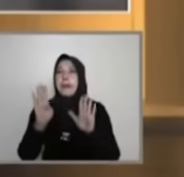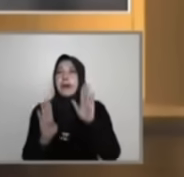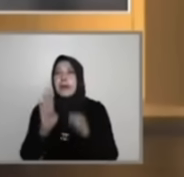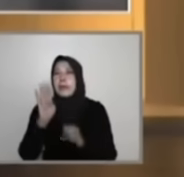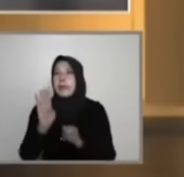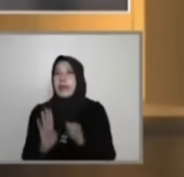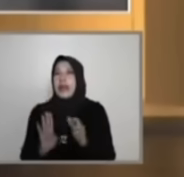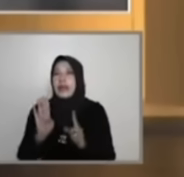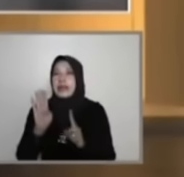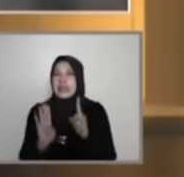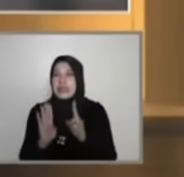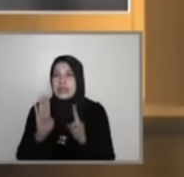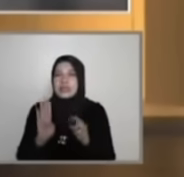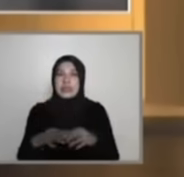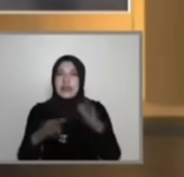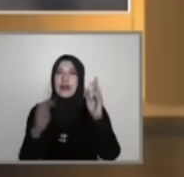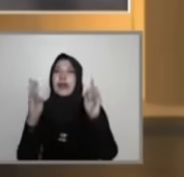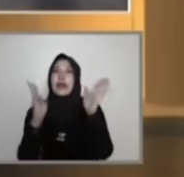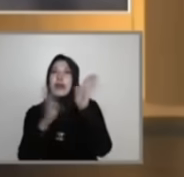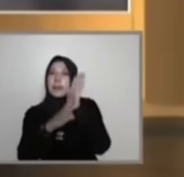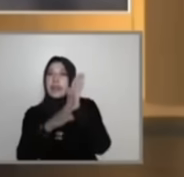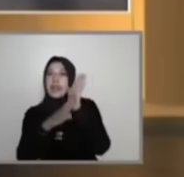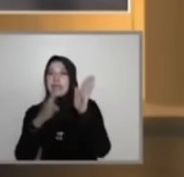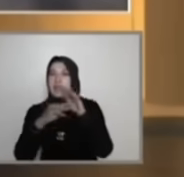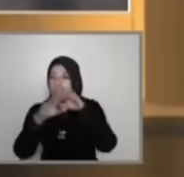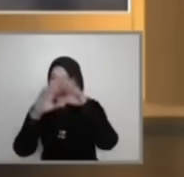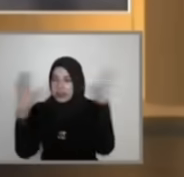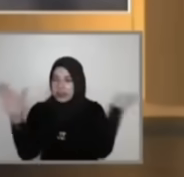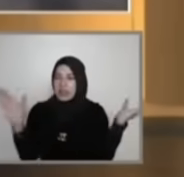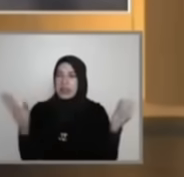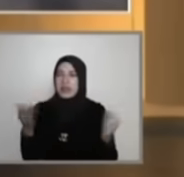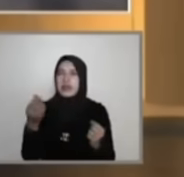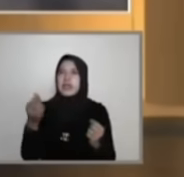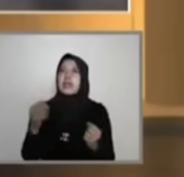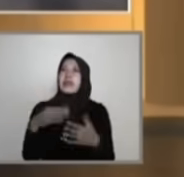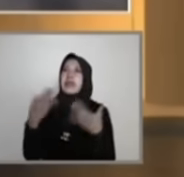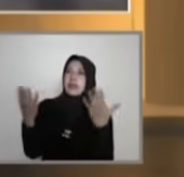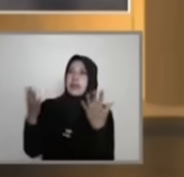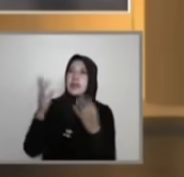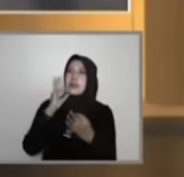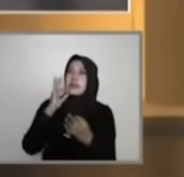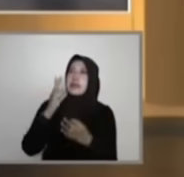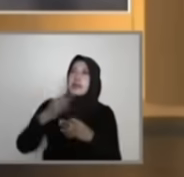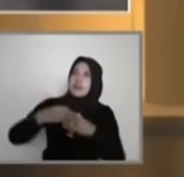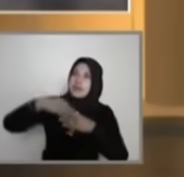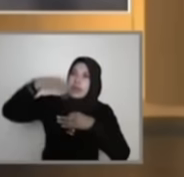dorong ke depan. Anggaran ini bagaimana dimanfaatkan